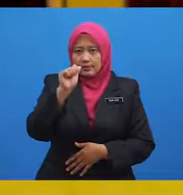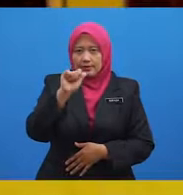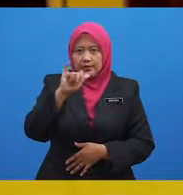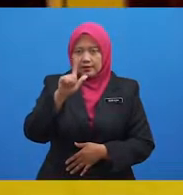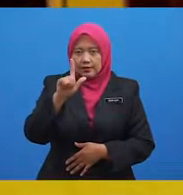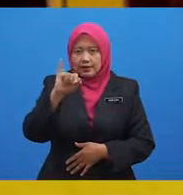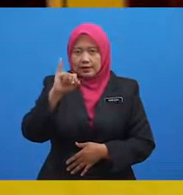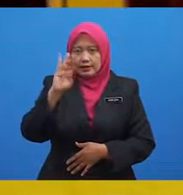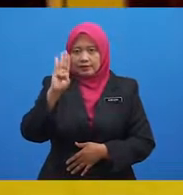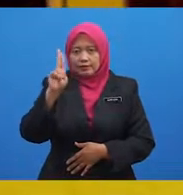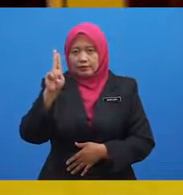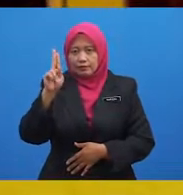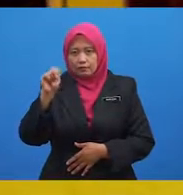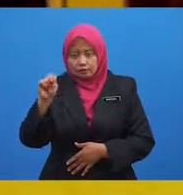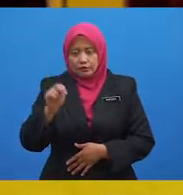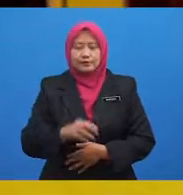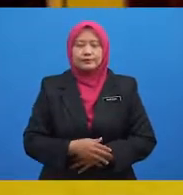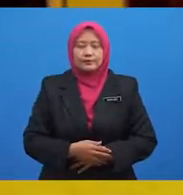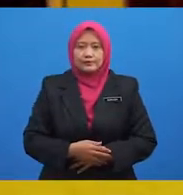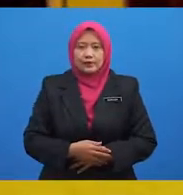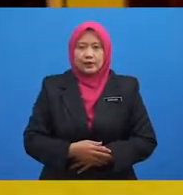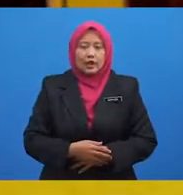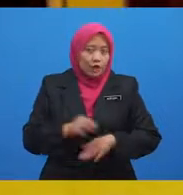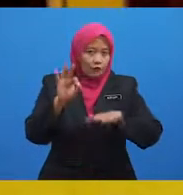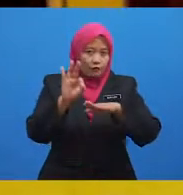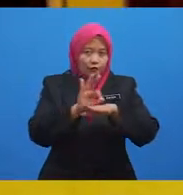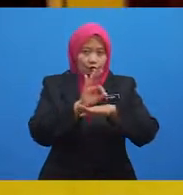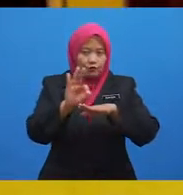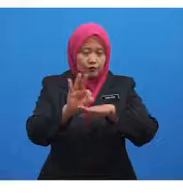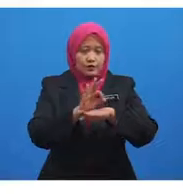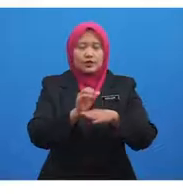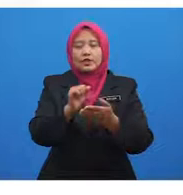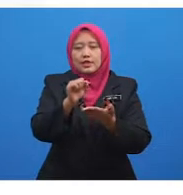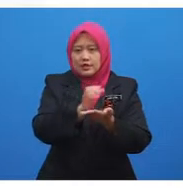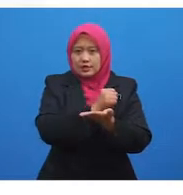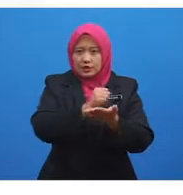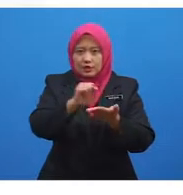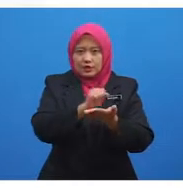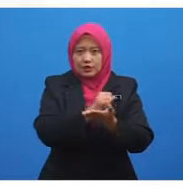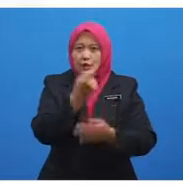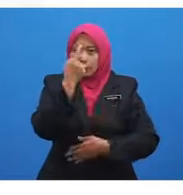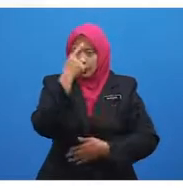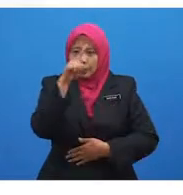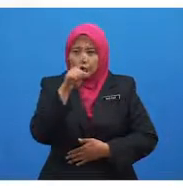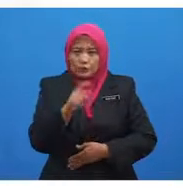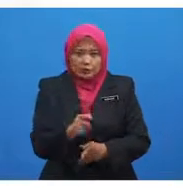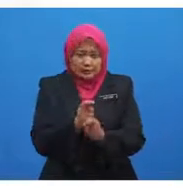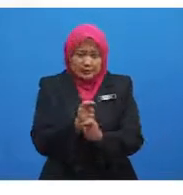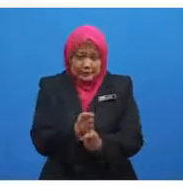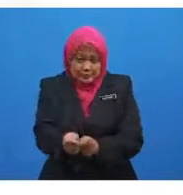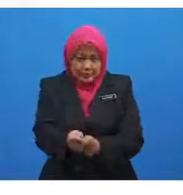berirama. Fungsi atau peranan penting seloka adalah bertujuan untuk